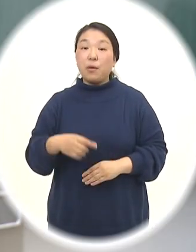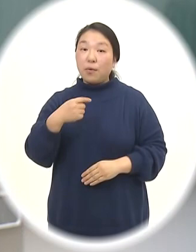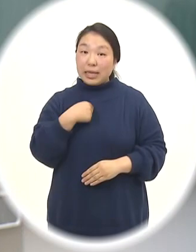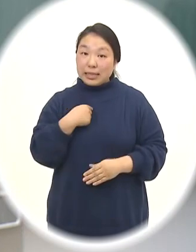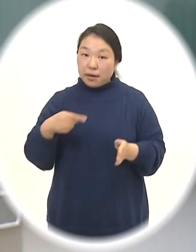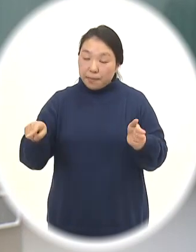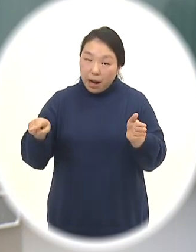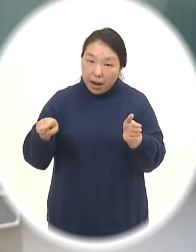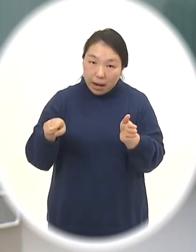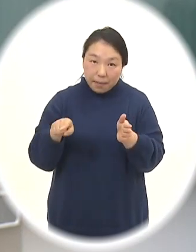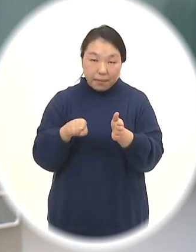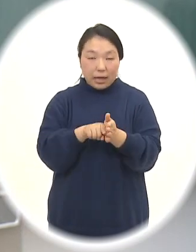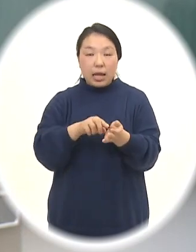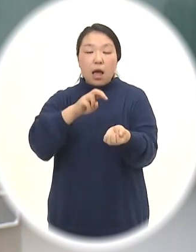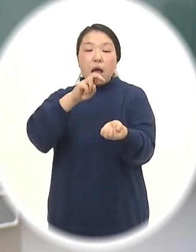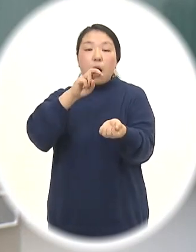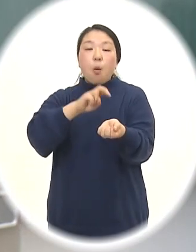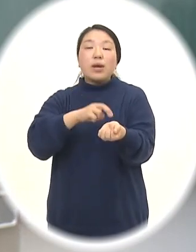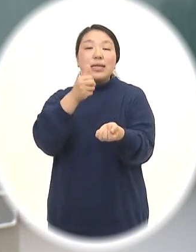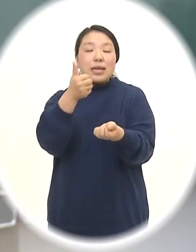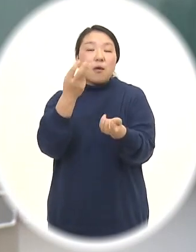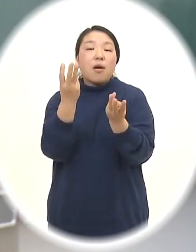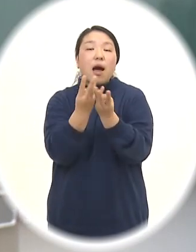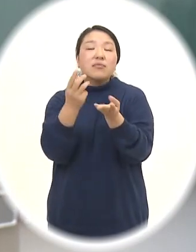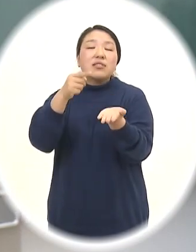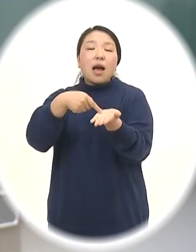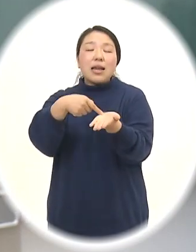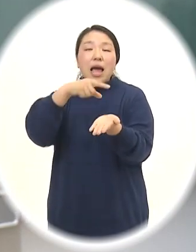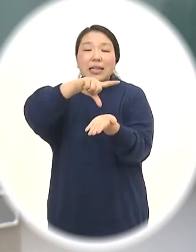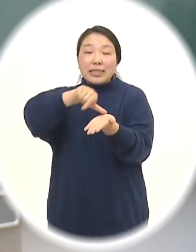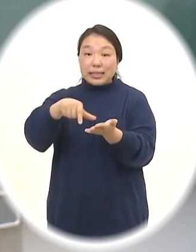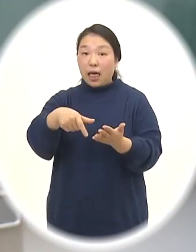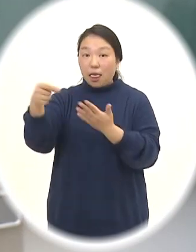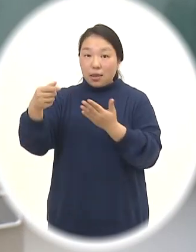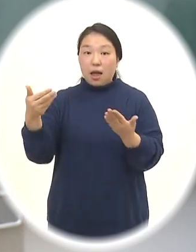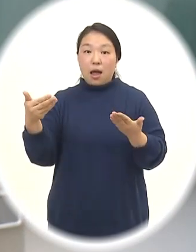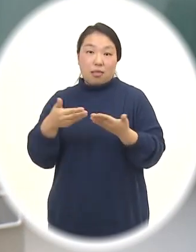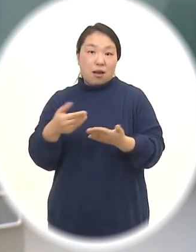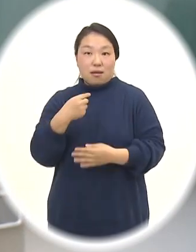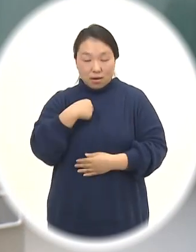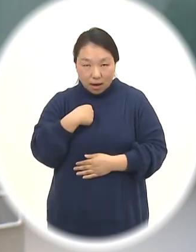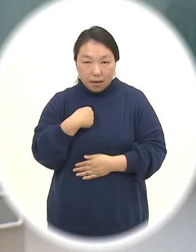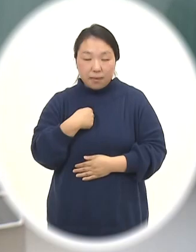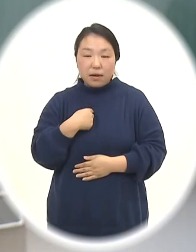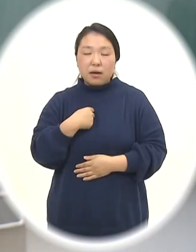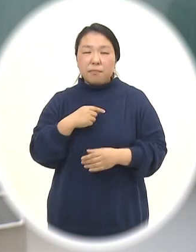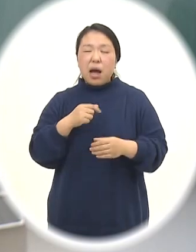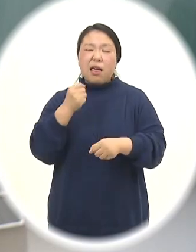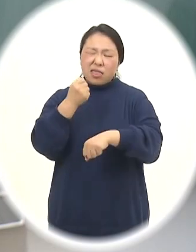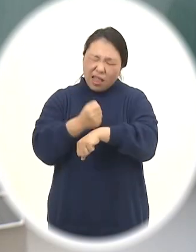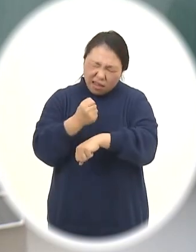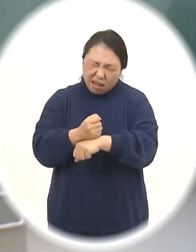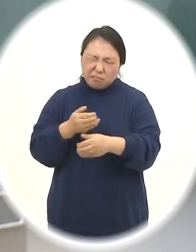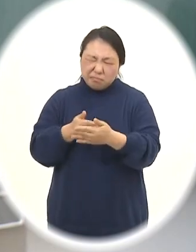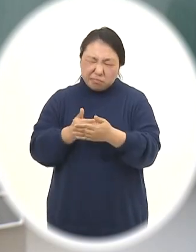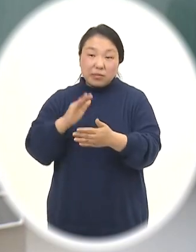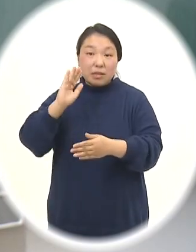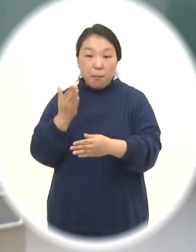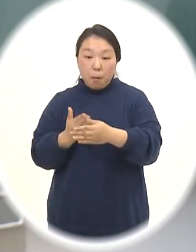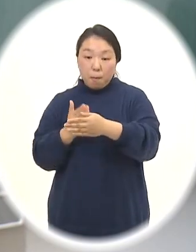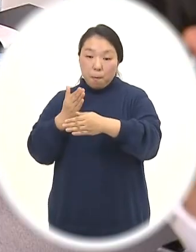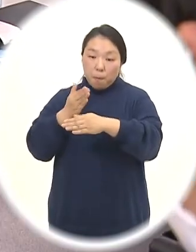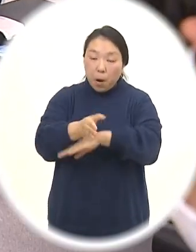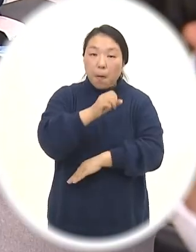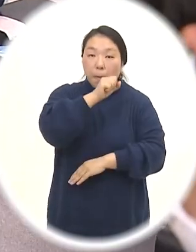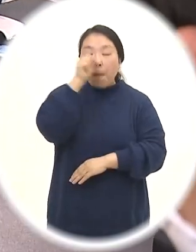私はずっと医師不足の地域で基本的には働いてはいるんですけれどもまあもちろん大変なんですがやりがいがあることだと